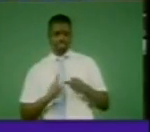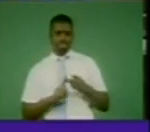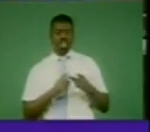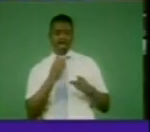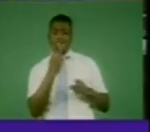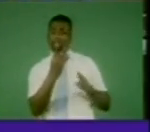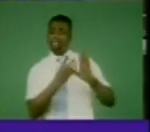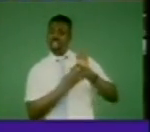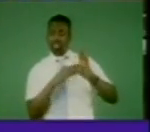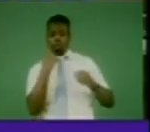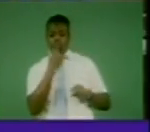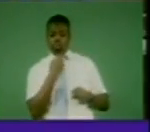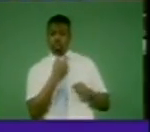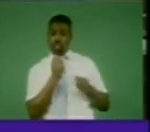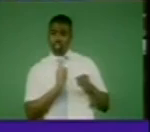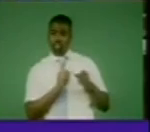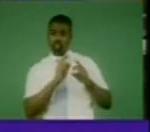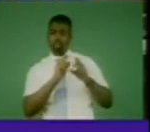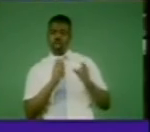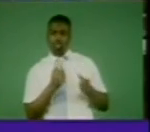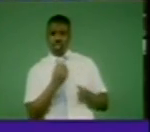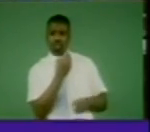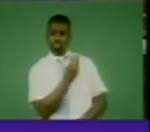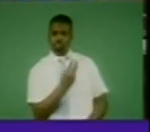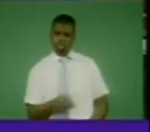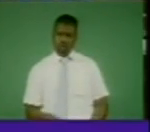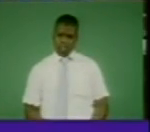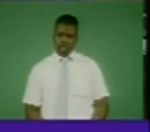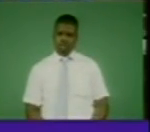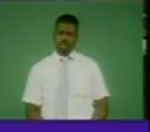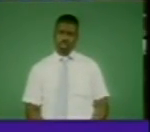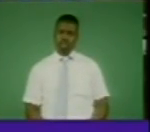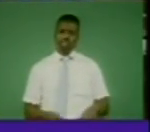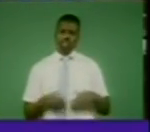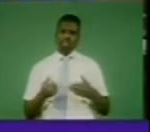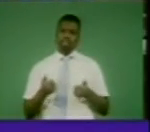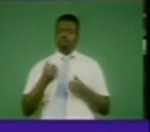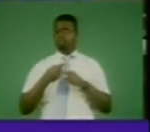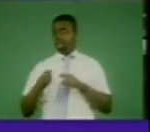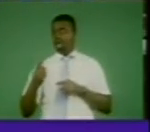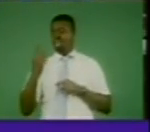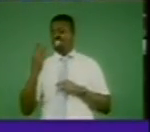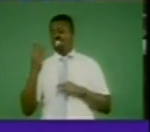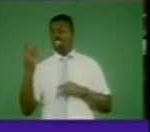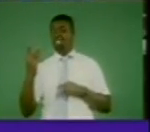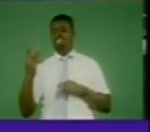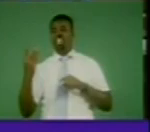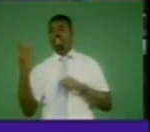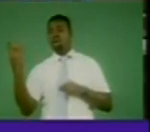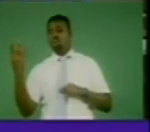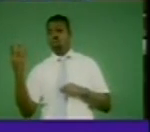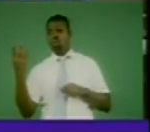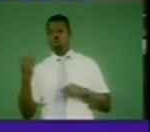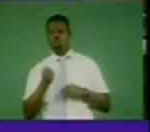na 132 kura 3, 135 kura 4 na 138 kura